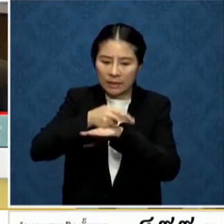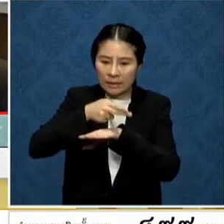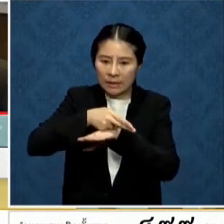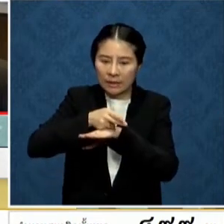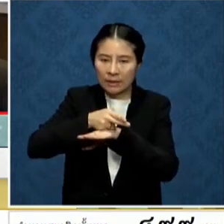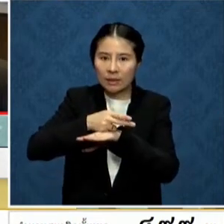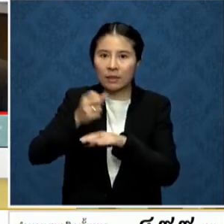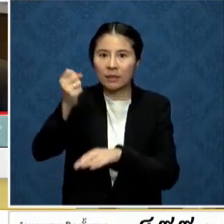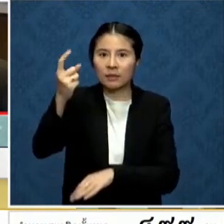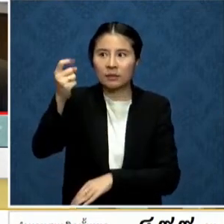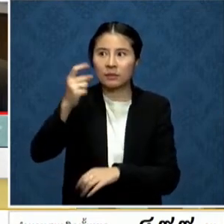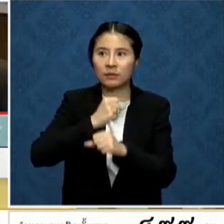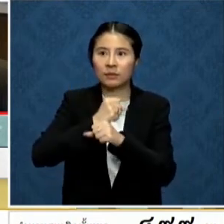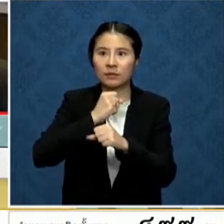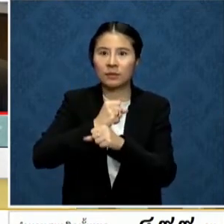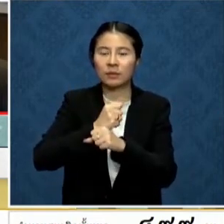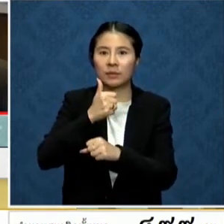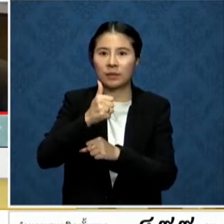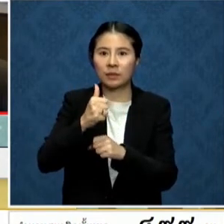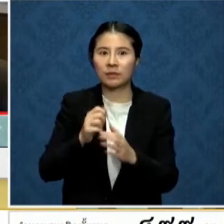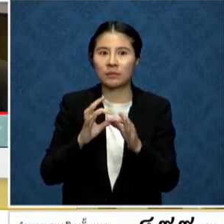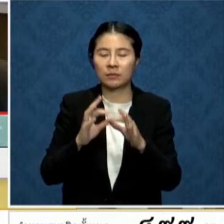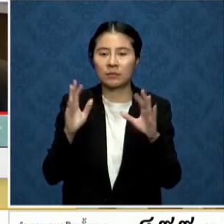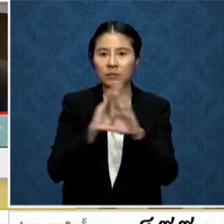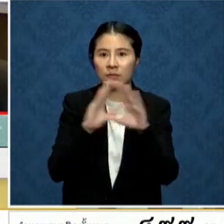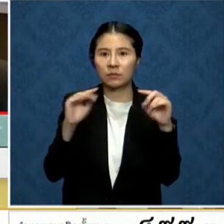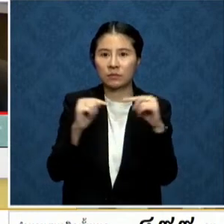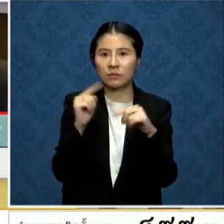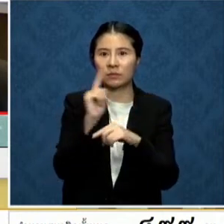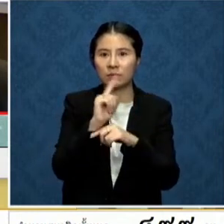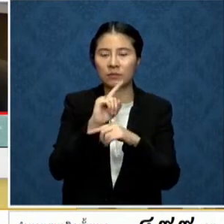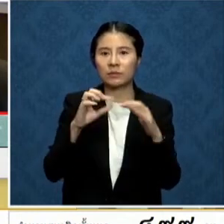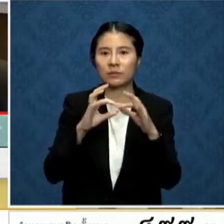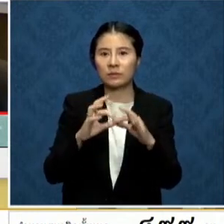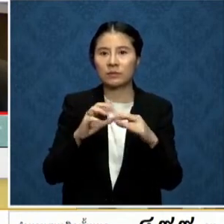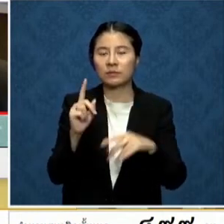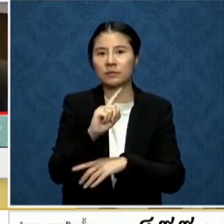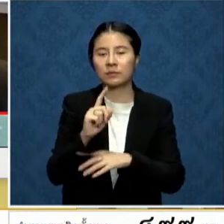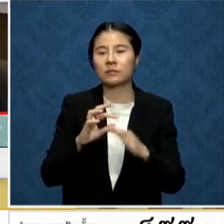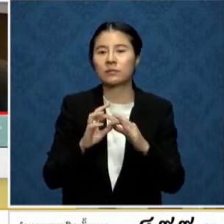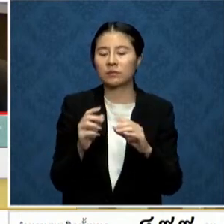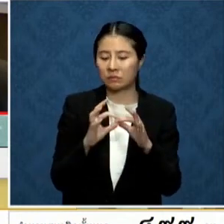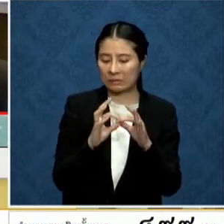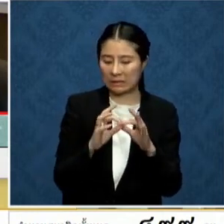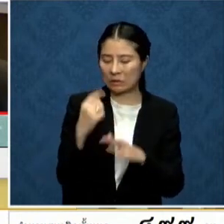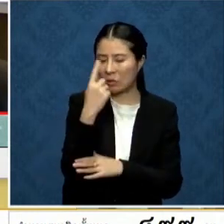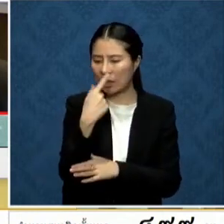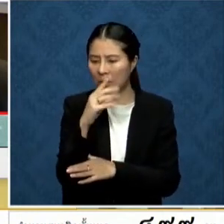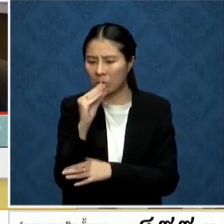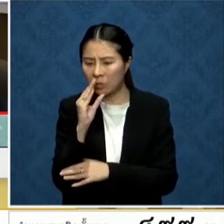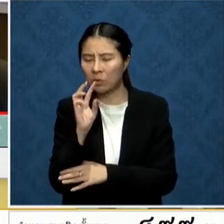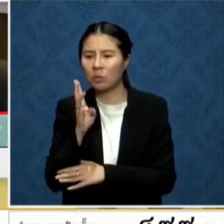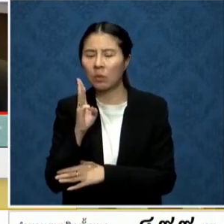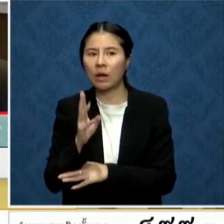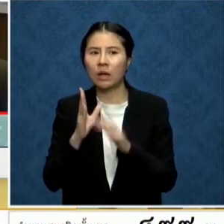กรรมาธิการและยกเว้นค่ะยกเว้นในกรณีที่จะมีการพาดพิงถึงบุคคลที่ 3